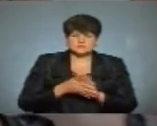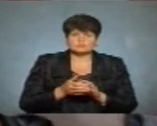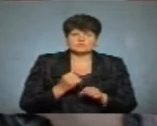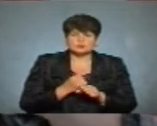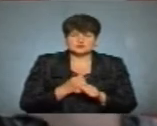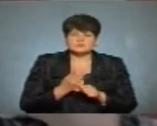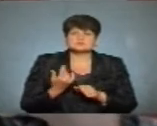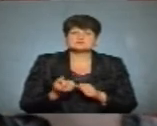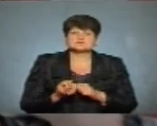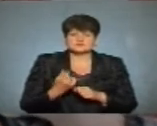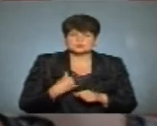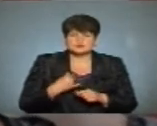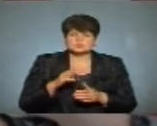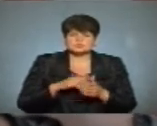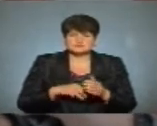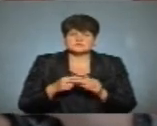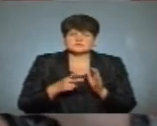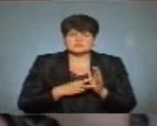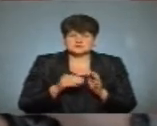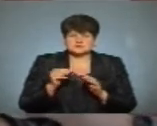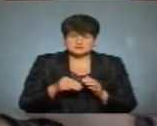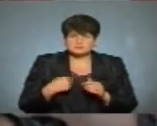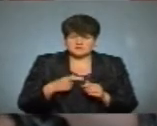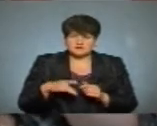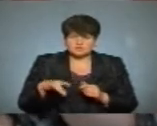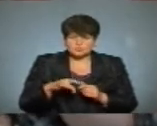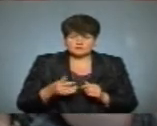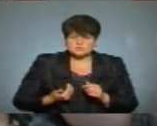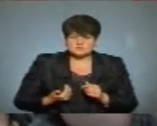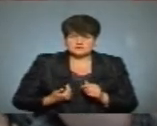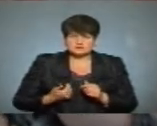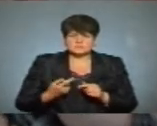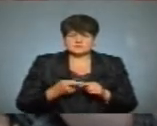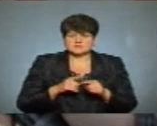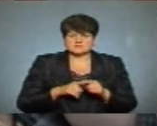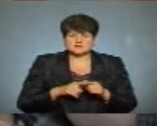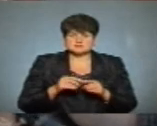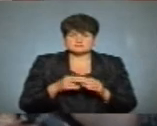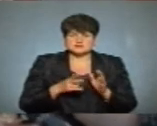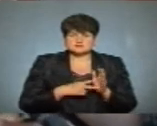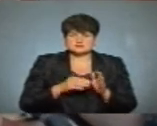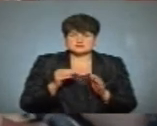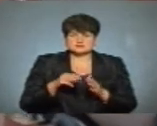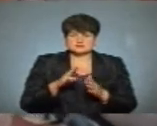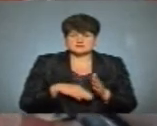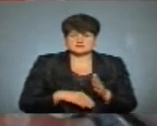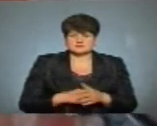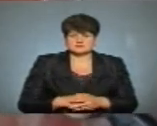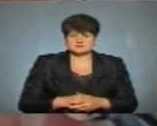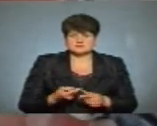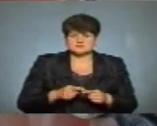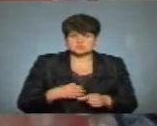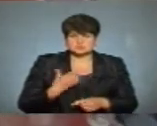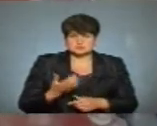штрафи 17 тисяч? Перепрошую. Ми що, в Європі і живемо? Я розумію, що ми йдемо до тої Європи, але не такими путями, що 17 тисяч штраф. Вибачте. Це